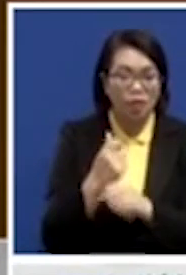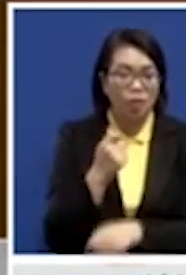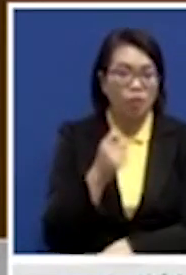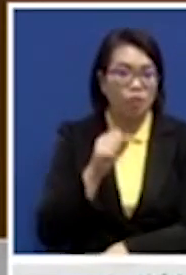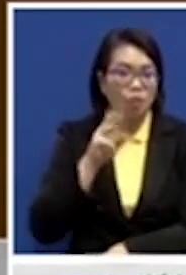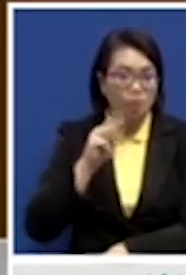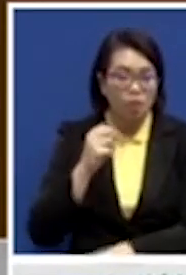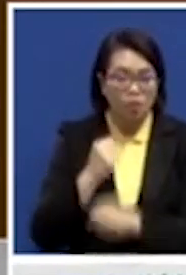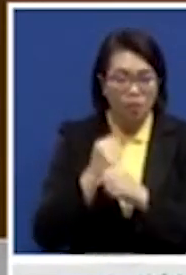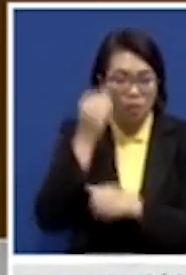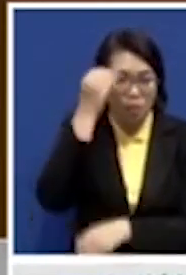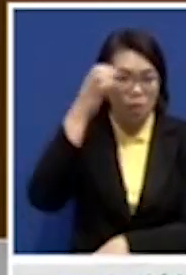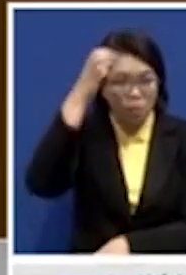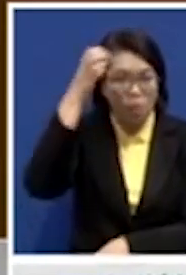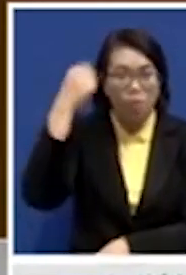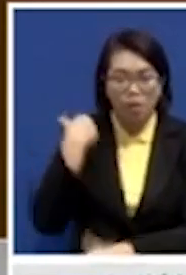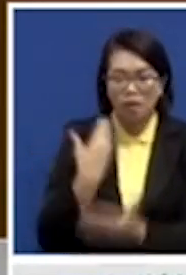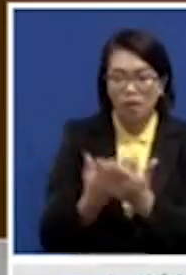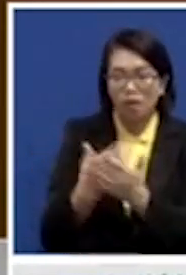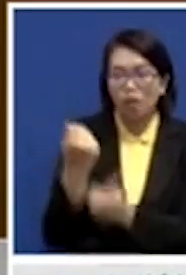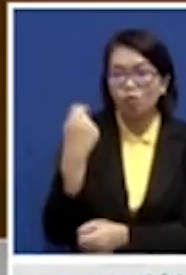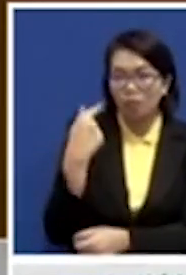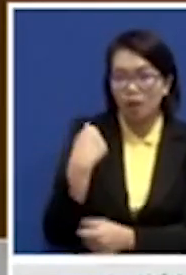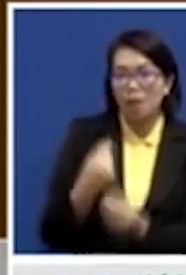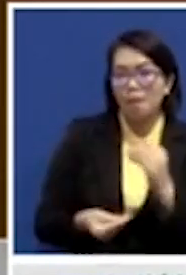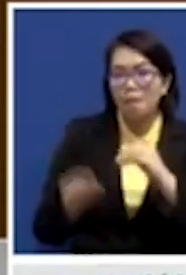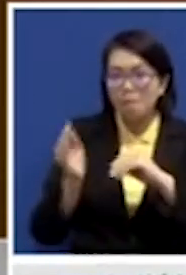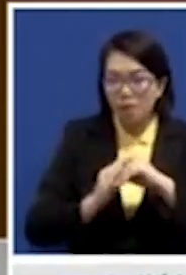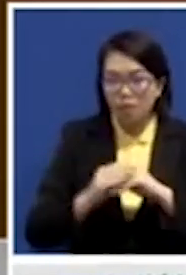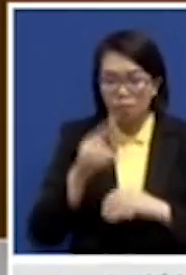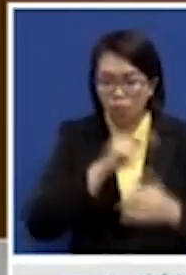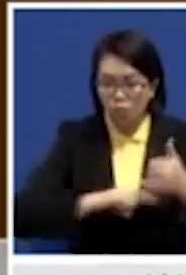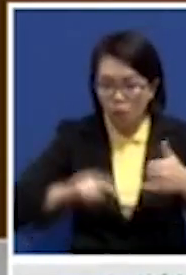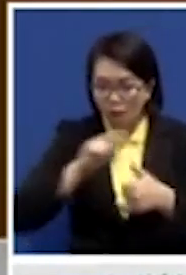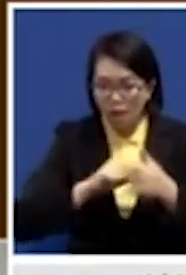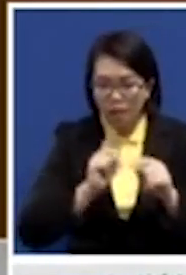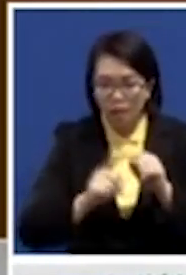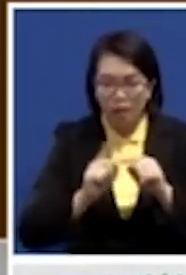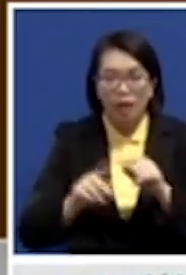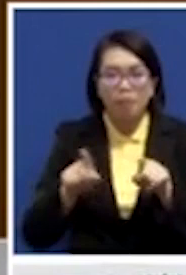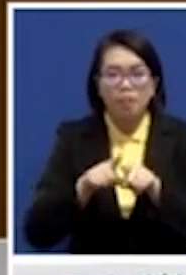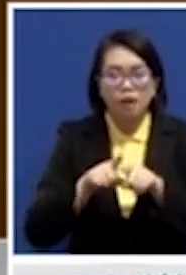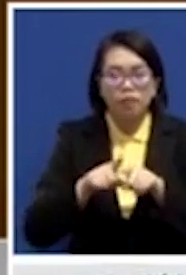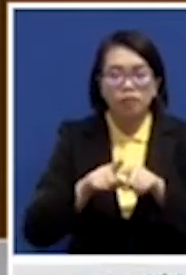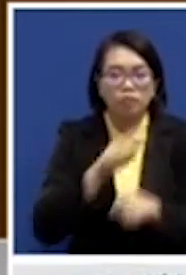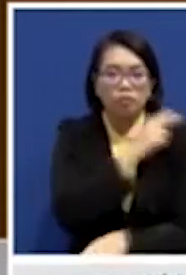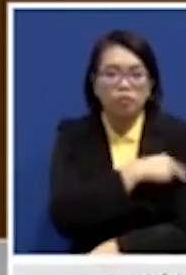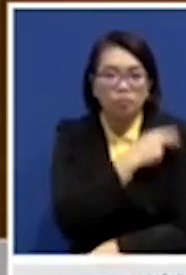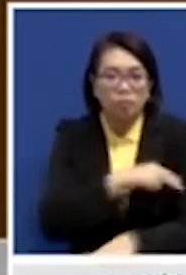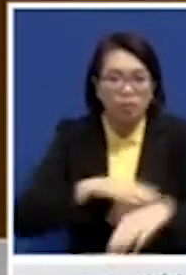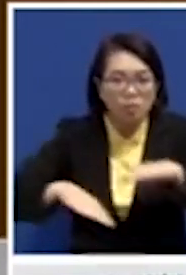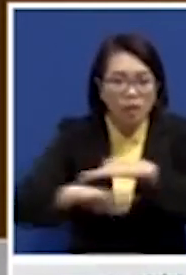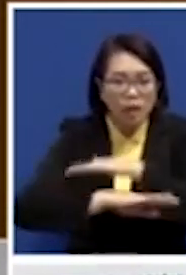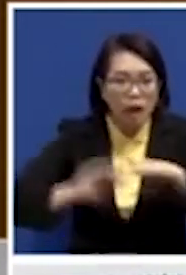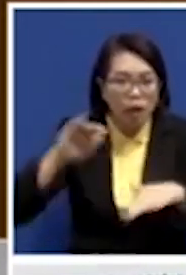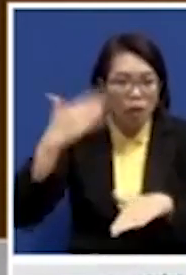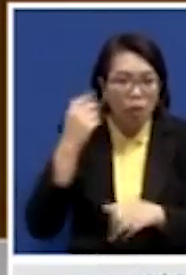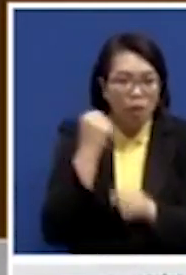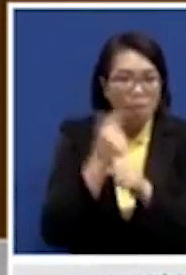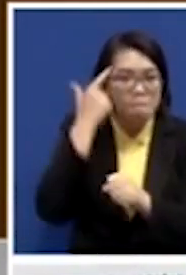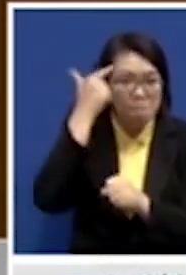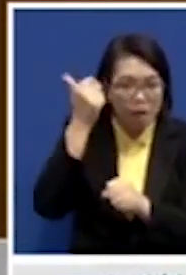าชนเพิ่มมากขึ้นให้การดูแลบำบัดรักษาขั้นปฐมภูมินะครับกับพี่น้องประชาชนเพิ่มม